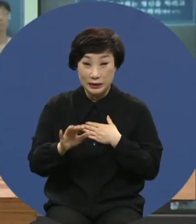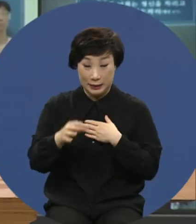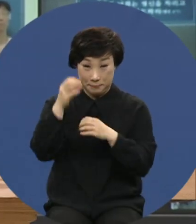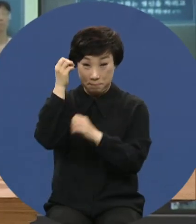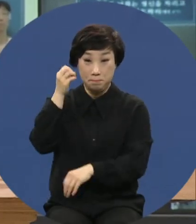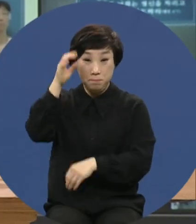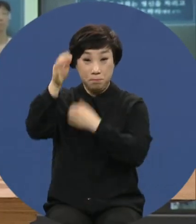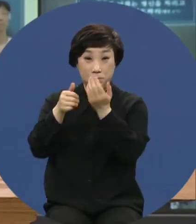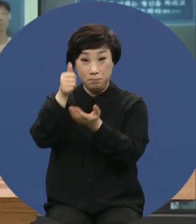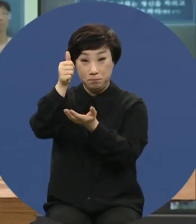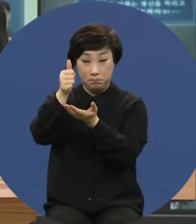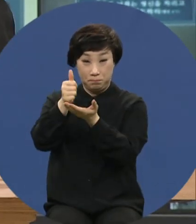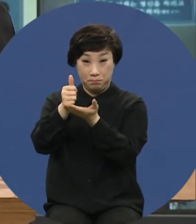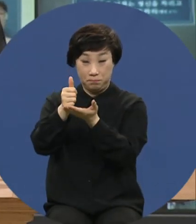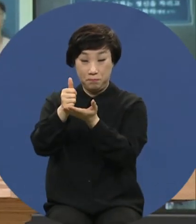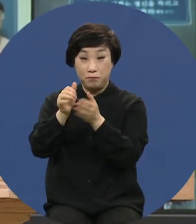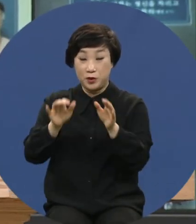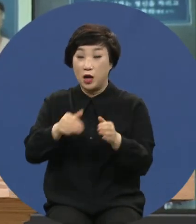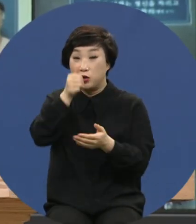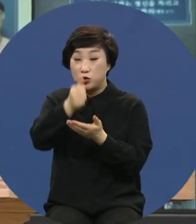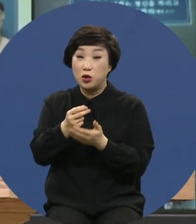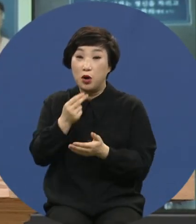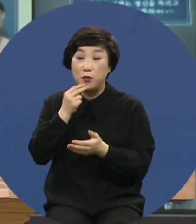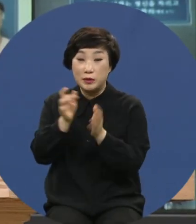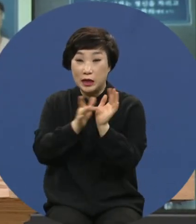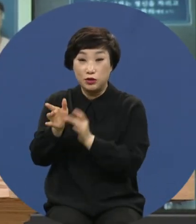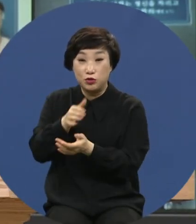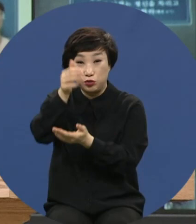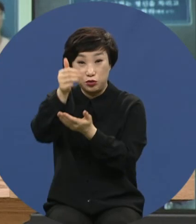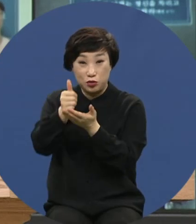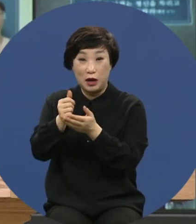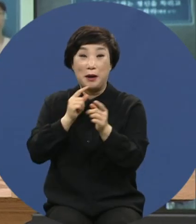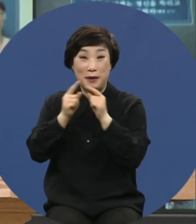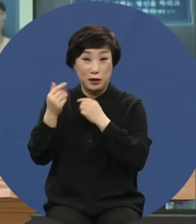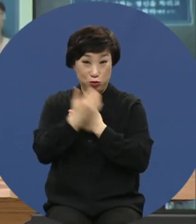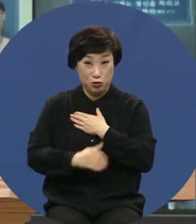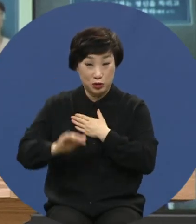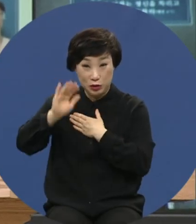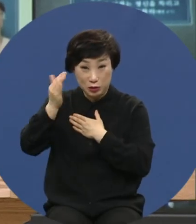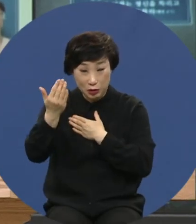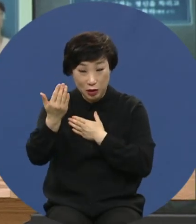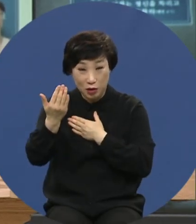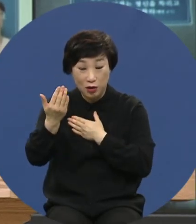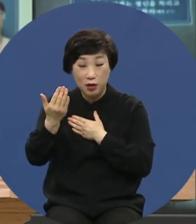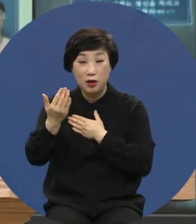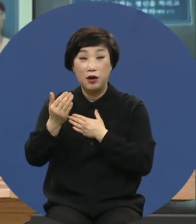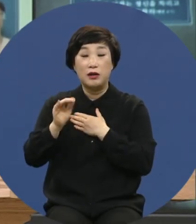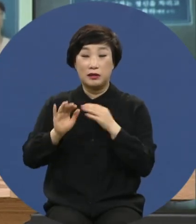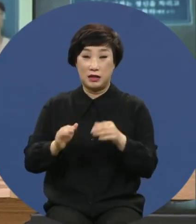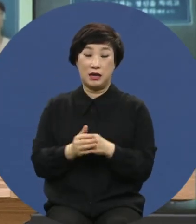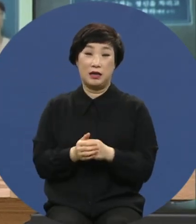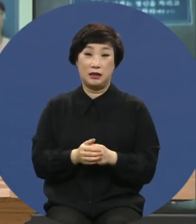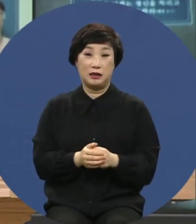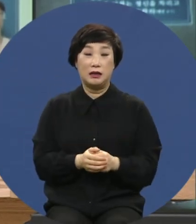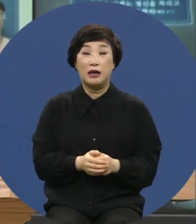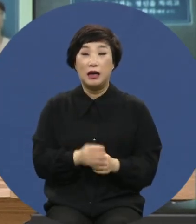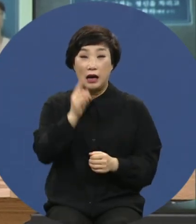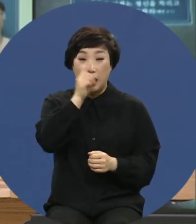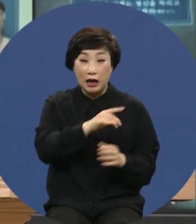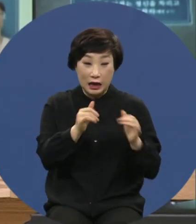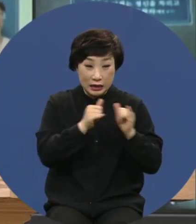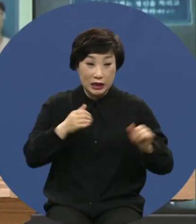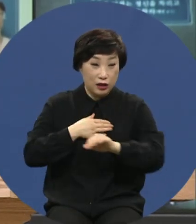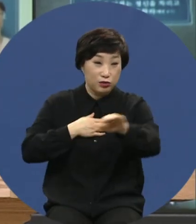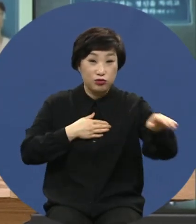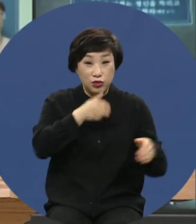근본 하나님이신 죄 없으신 예수 그리스도가 말씀이 육신이 되어서 불의한